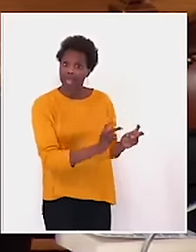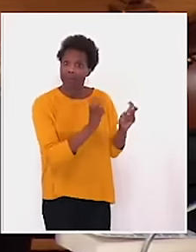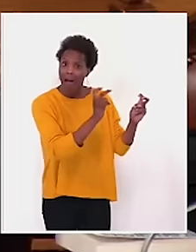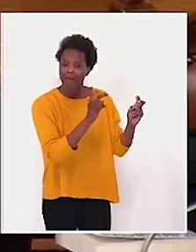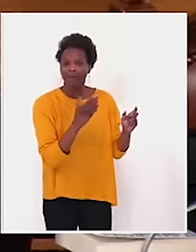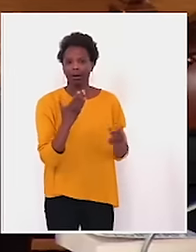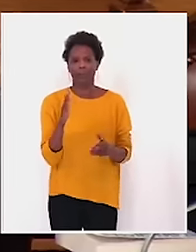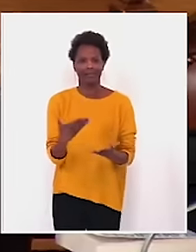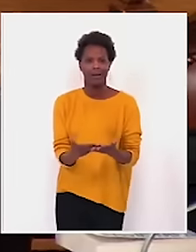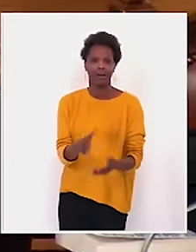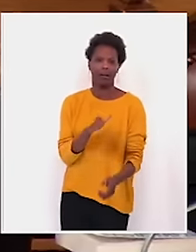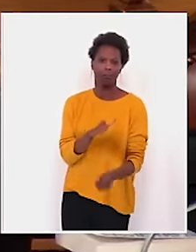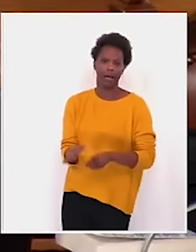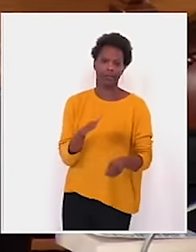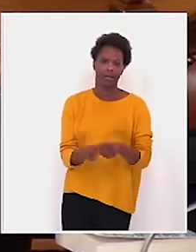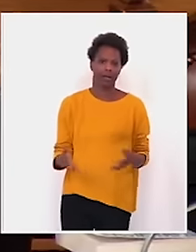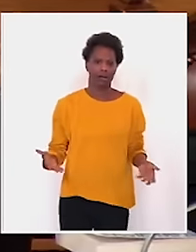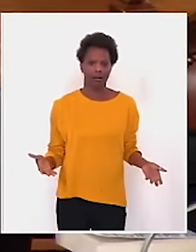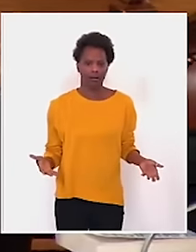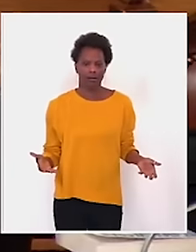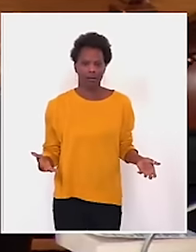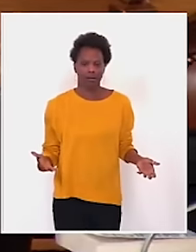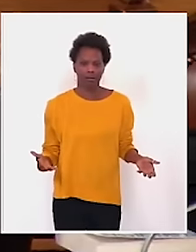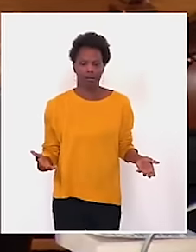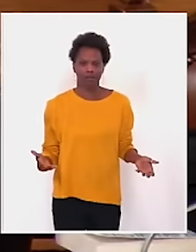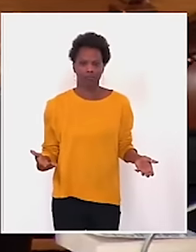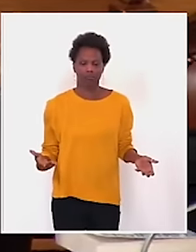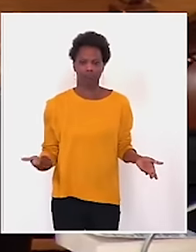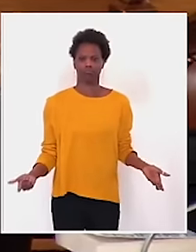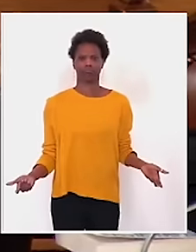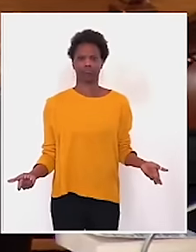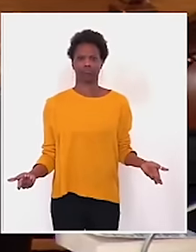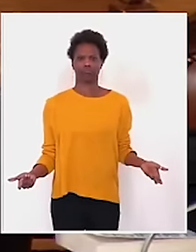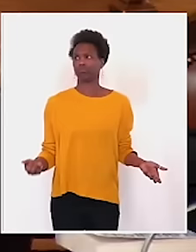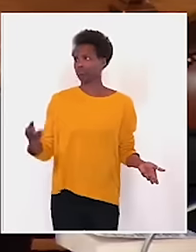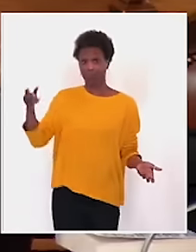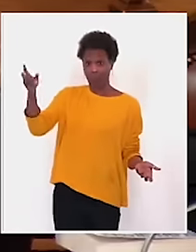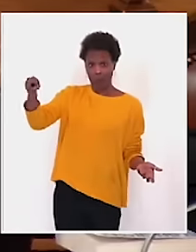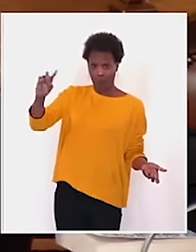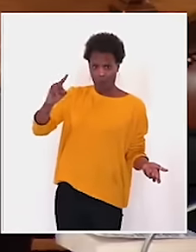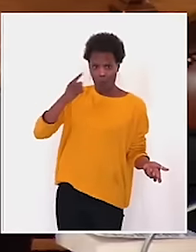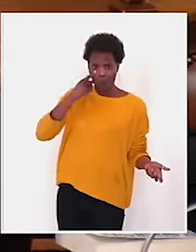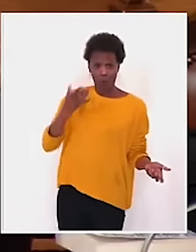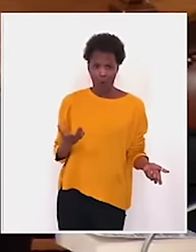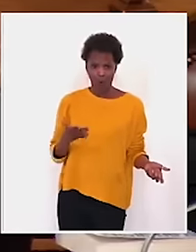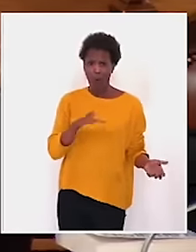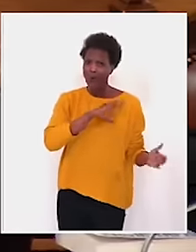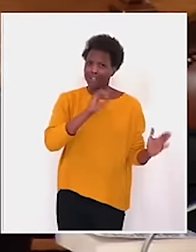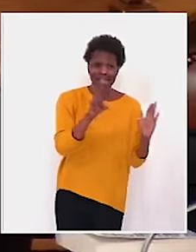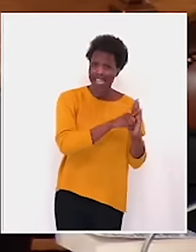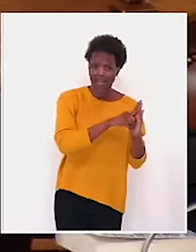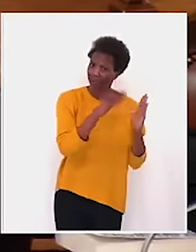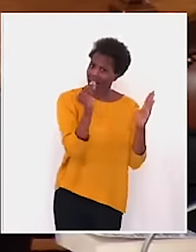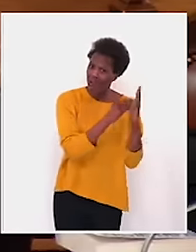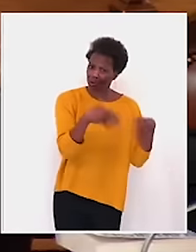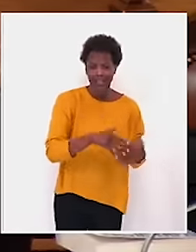mais ça ne peut pas suffire. Enfin, ça apparaît complètement décalé de dire que, en plus, vous le savez bien, c'est encore une fois, c'est écrit dans d'autres délibérations, il y a une